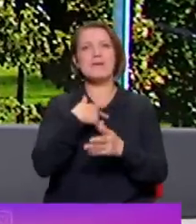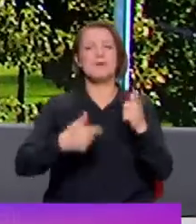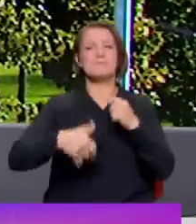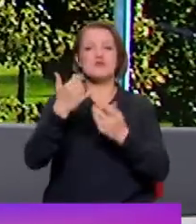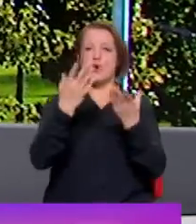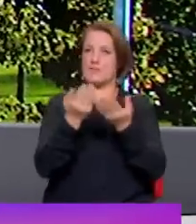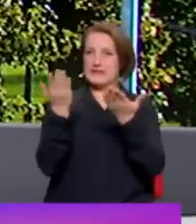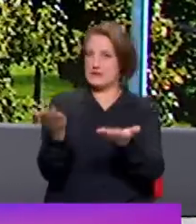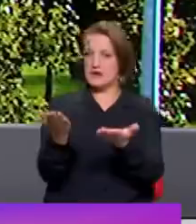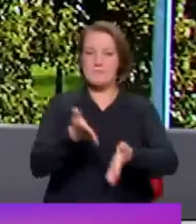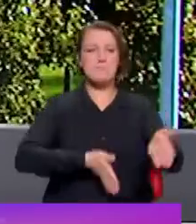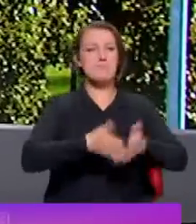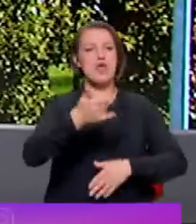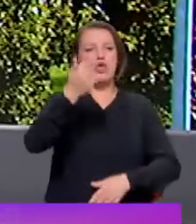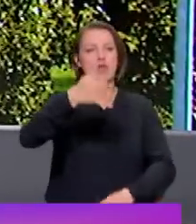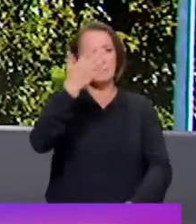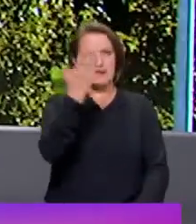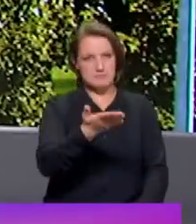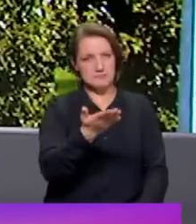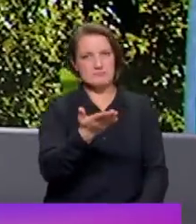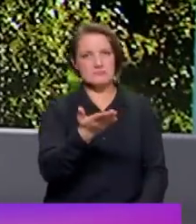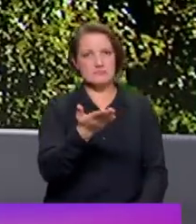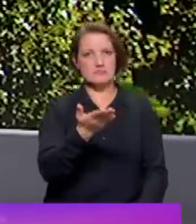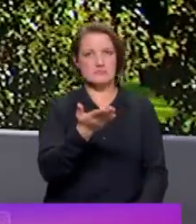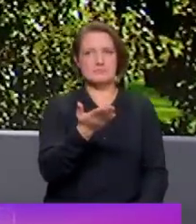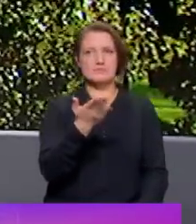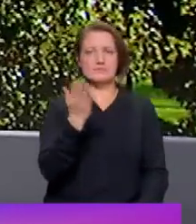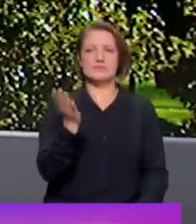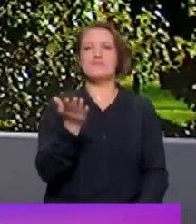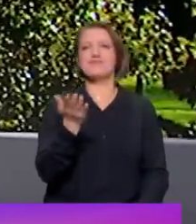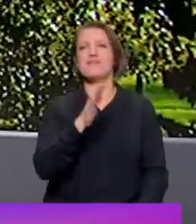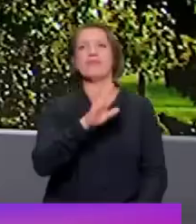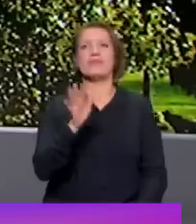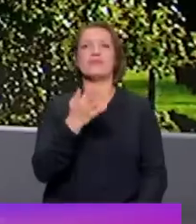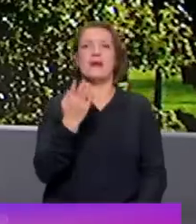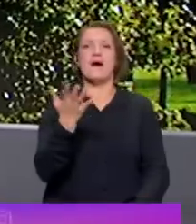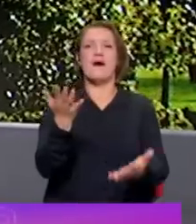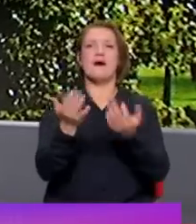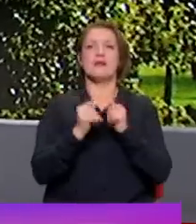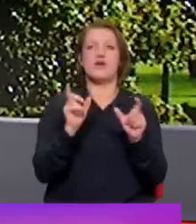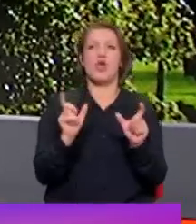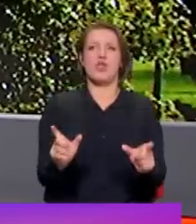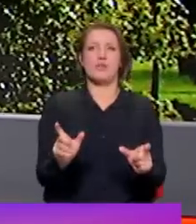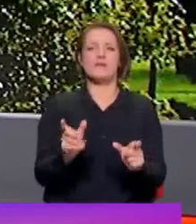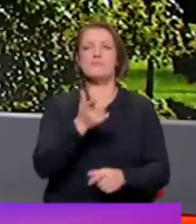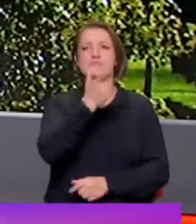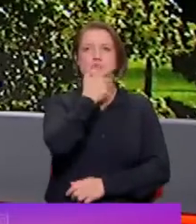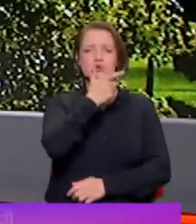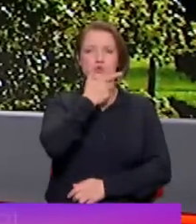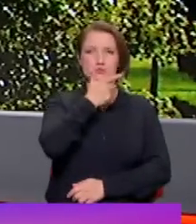başkanı olabilir mahalli yönetimler her Eee aktörü ile birlikte aldıkları önlemlerle